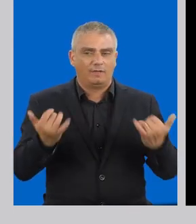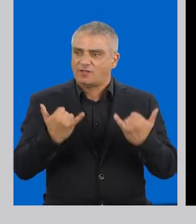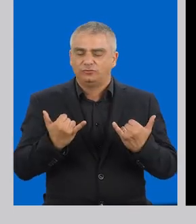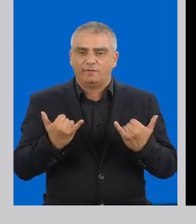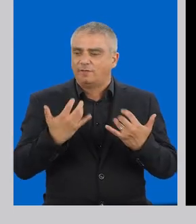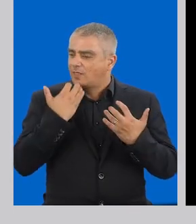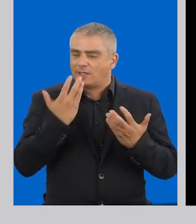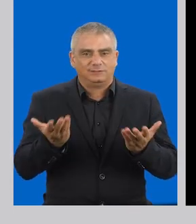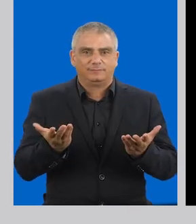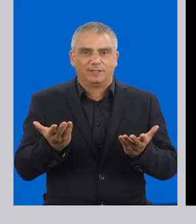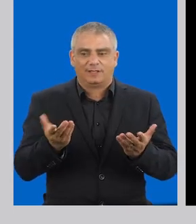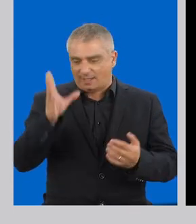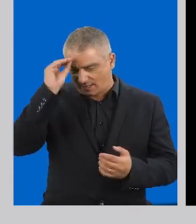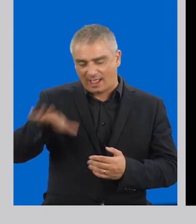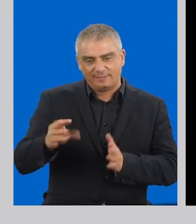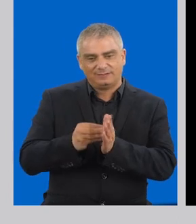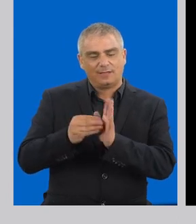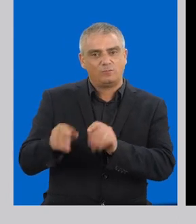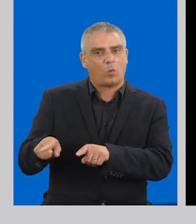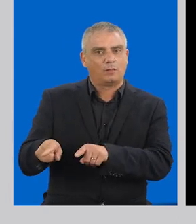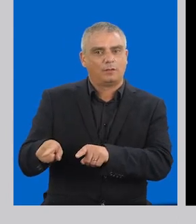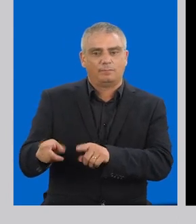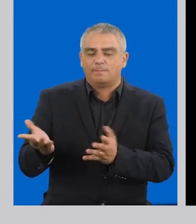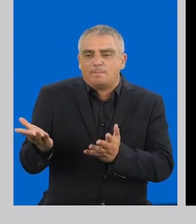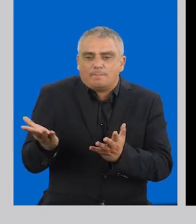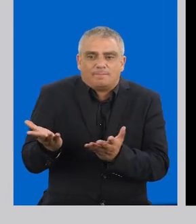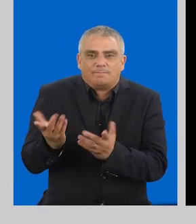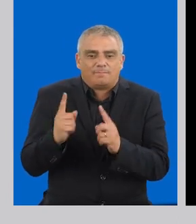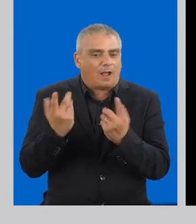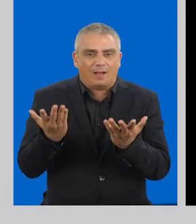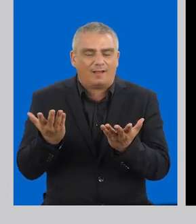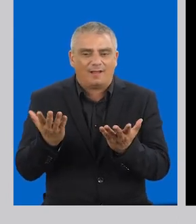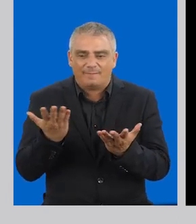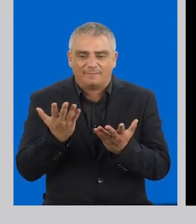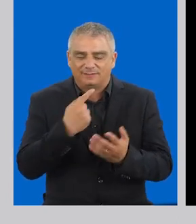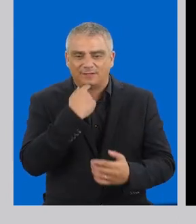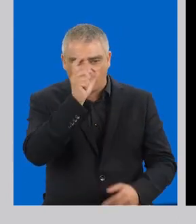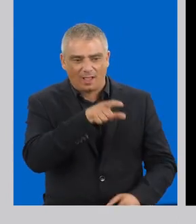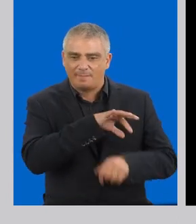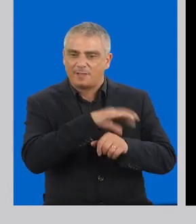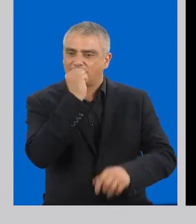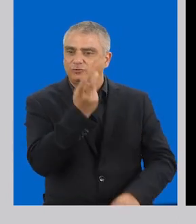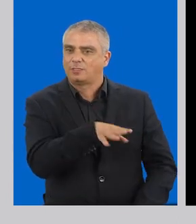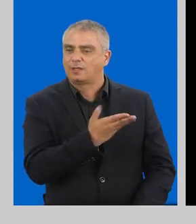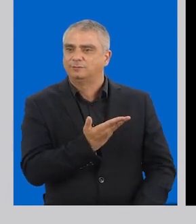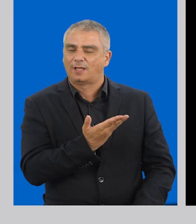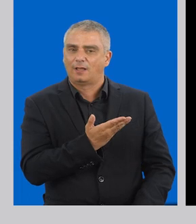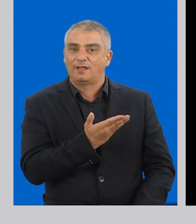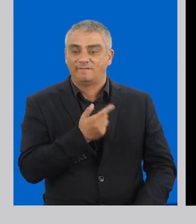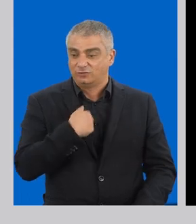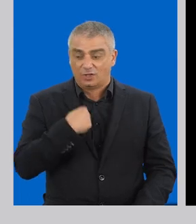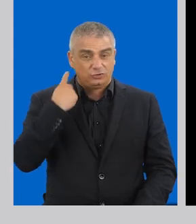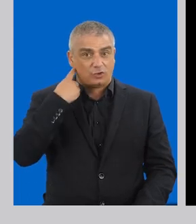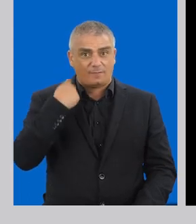ועכשיו תסבירו לילד עם צרכים מיוחדים מה זה ילד ש מדריך שנרצח